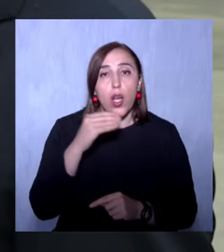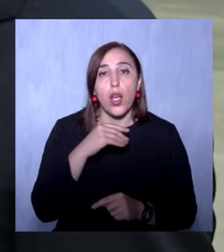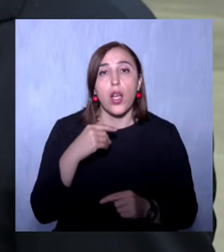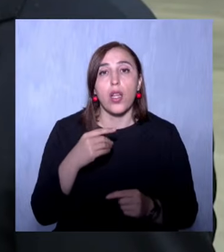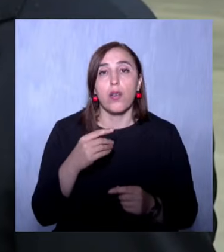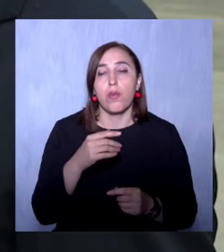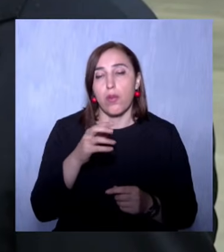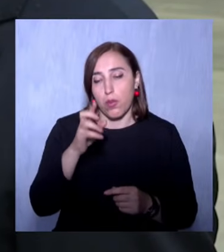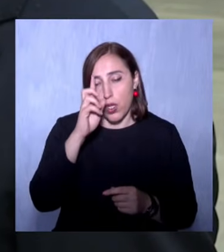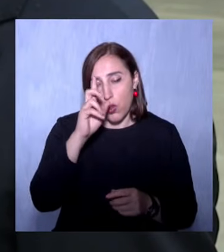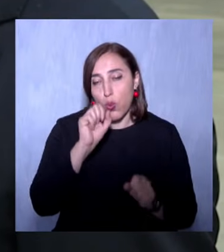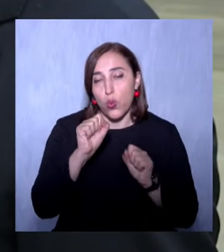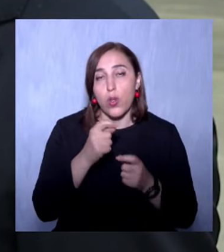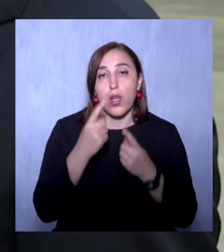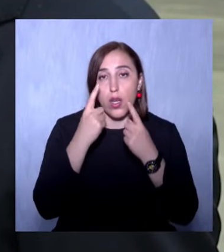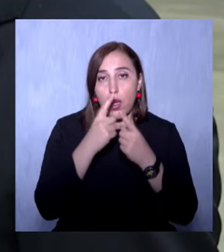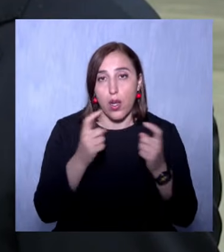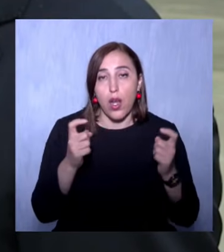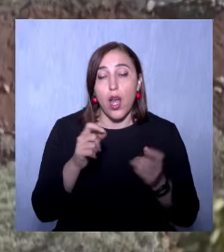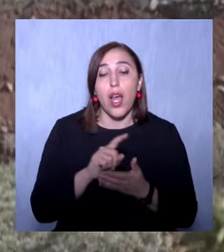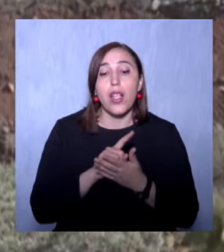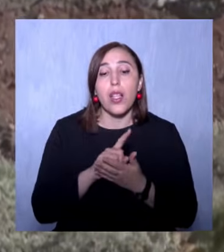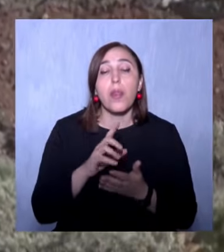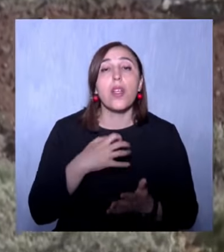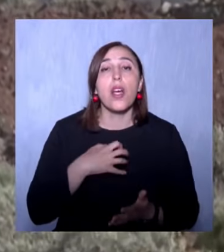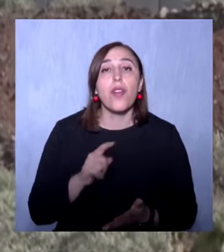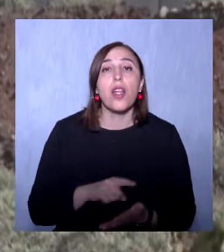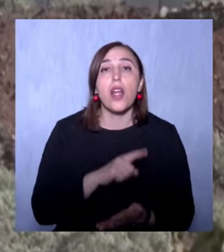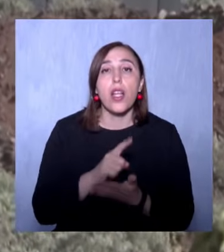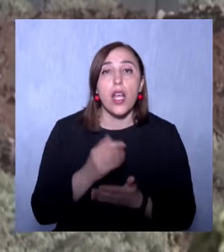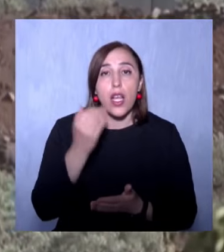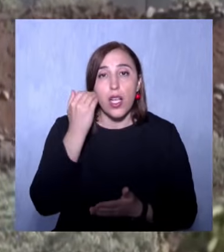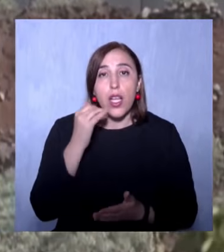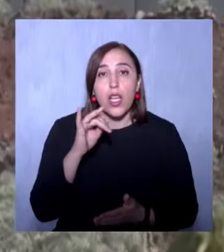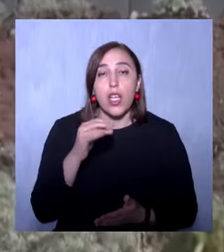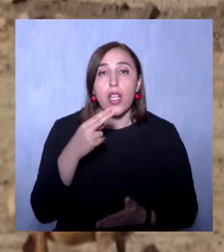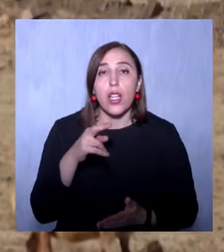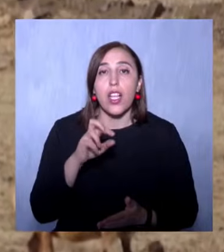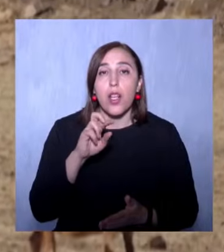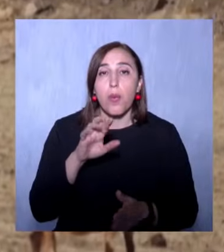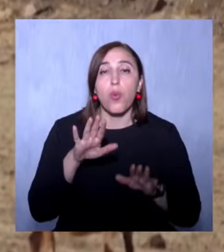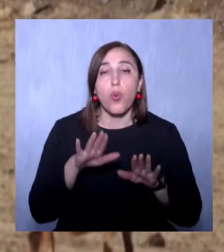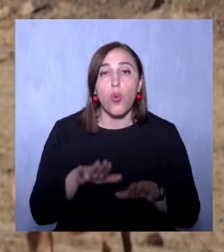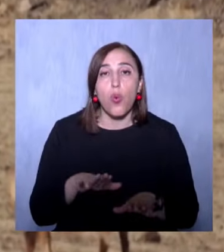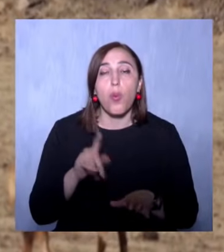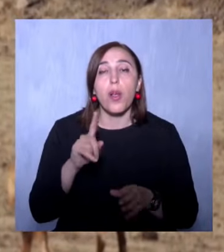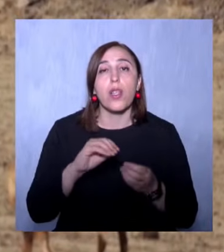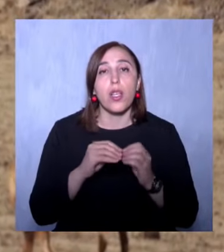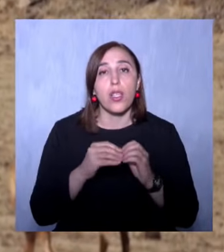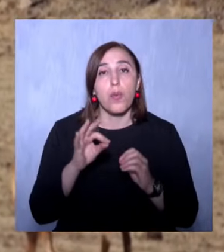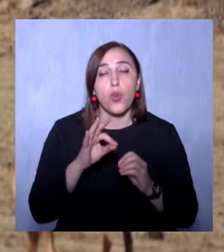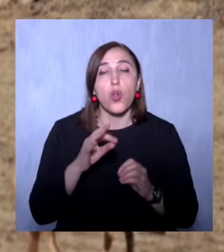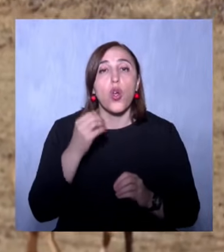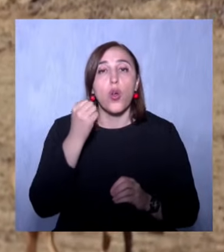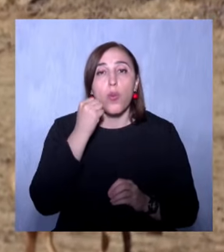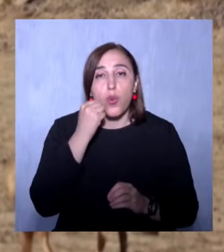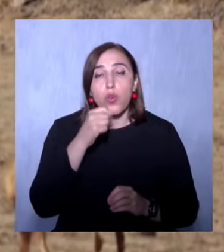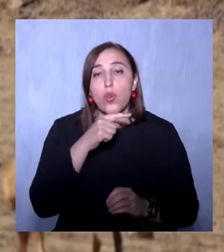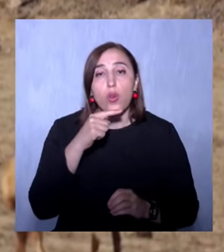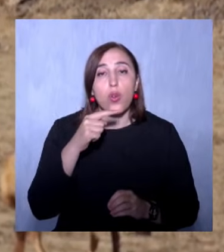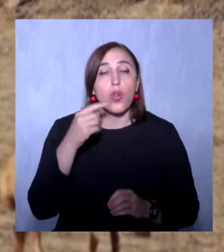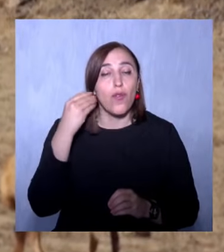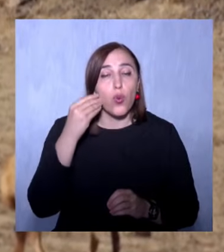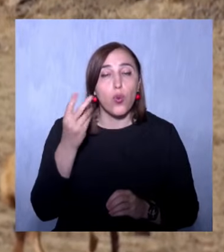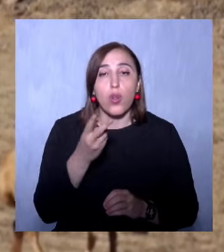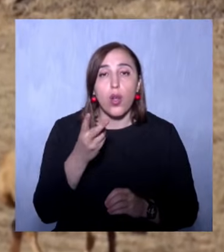պաշտոնական աղբյուրները։ Բանակցությունների հիմնական հարցը Սիրիական Իդլիբում ստեղծված իրավիճակն է, որի շուրջ Անկարան և Մոսկվան լուրջ